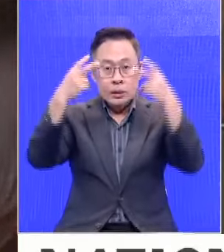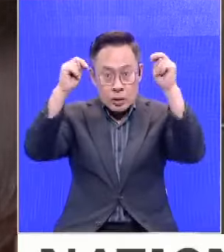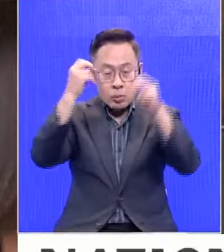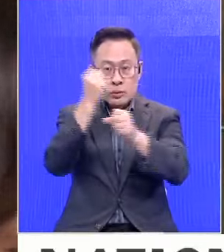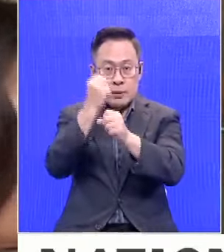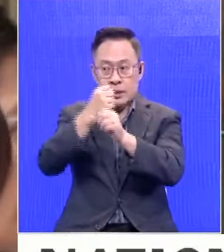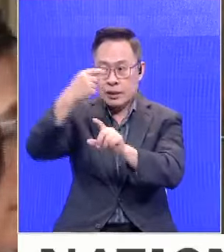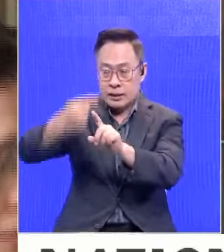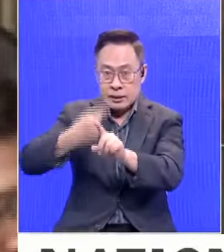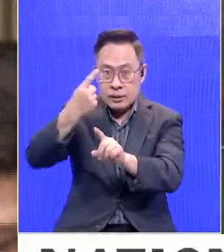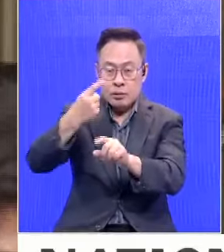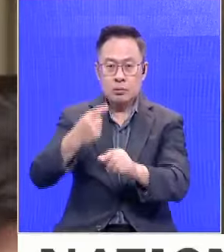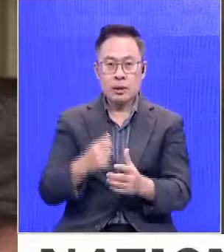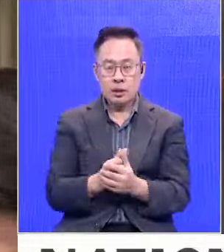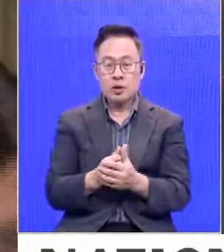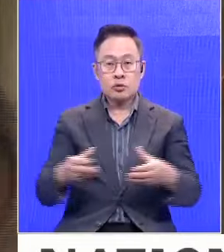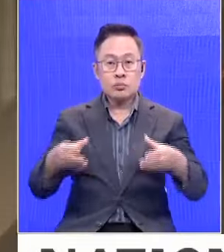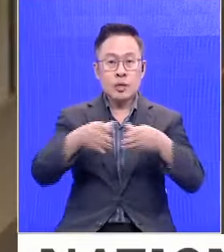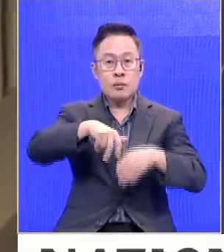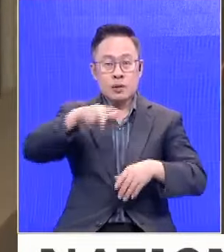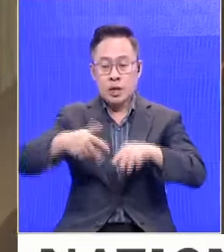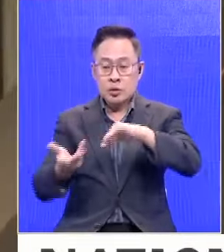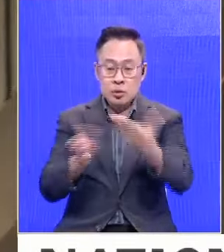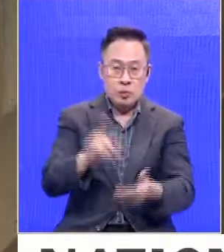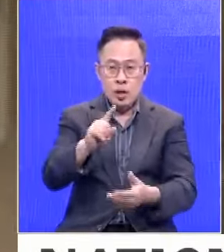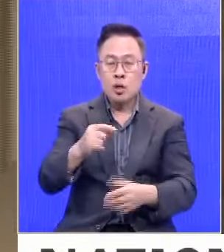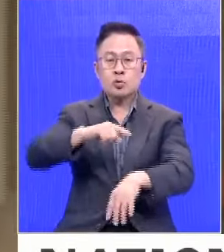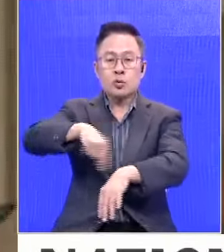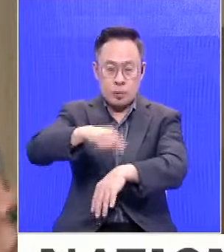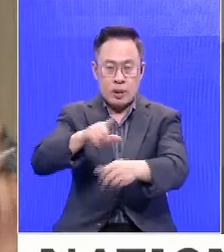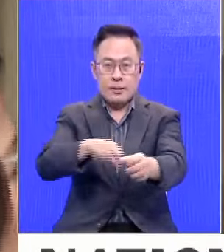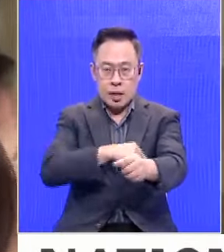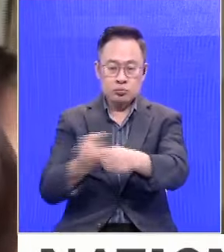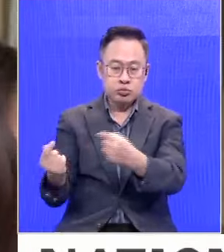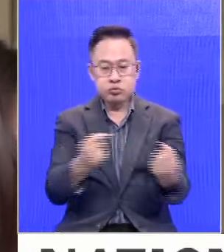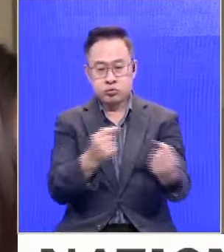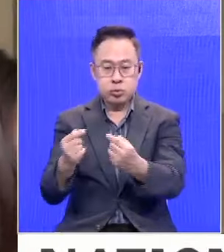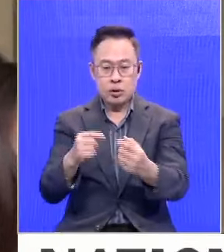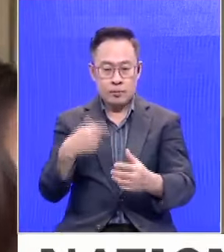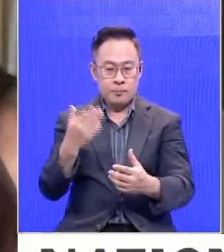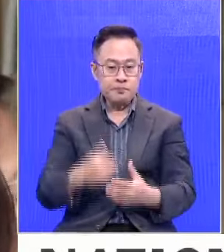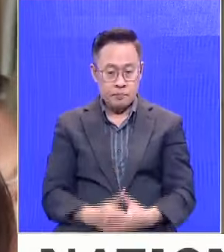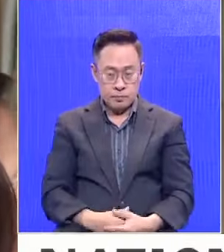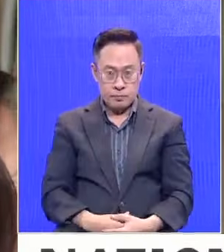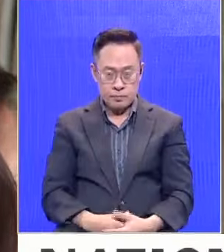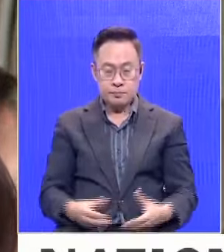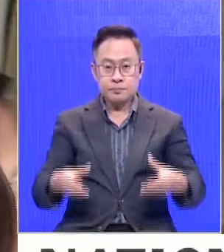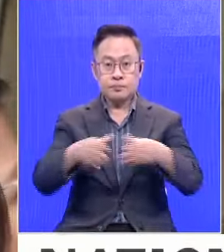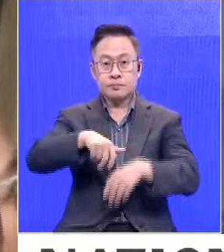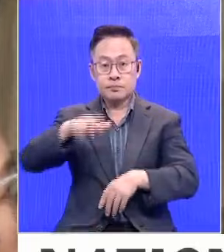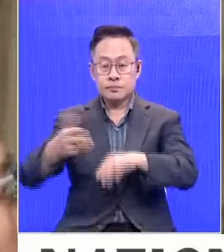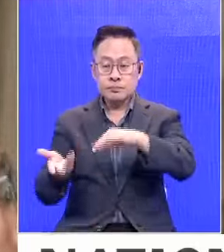กส่วนว่าจะยุบพักหรือเปล่าอีกยาวนะไม่ค่อยว่ากันโดยสรุปคือคุณสมคิดขำจะยุบเพื่อไทยจะเปลี่ยนนาย